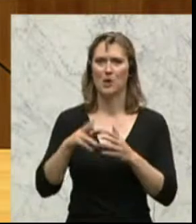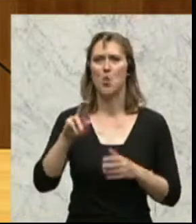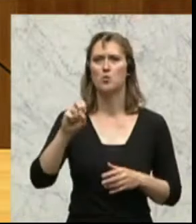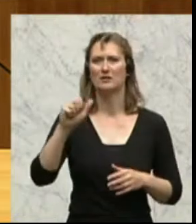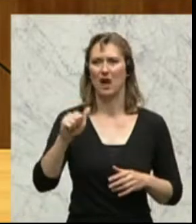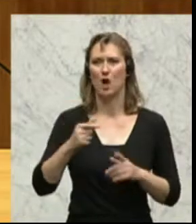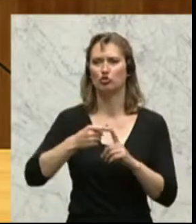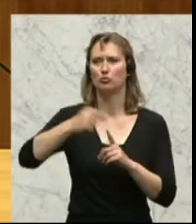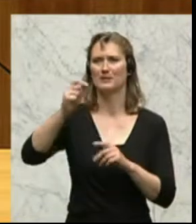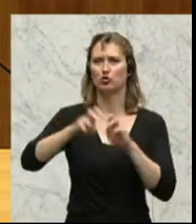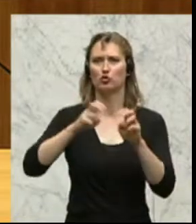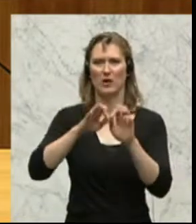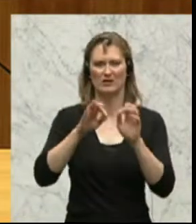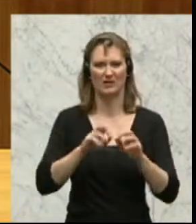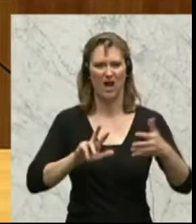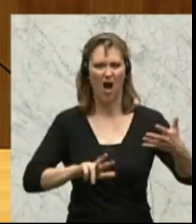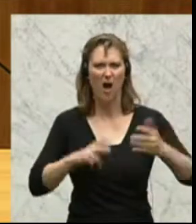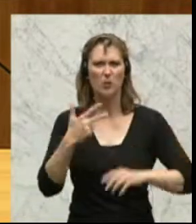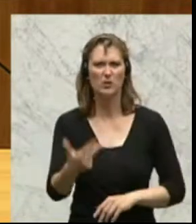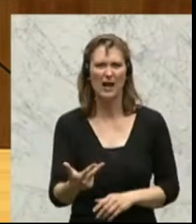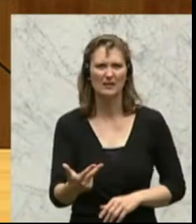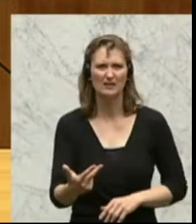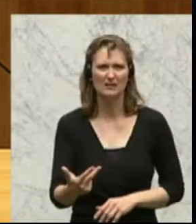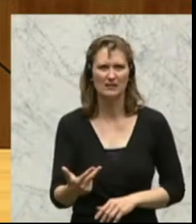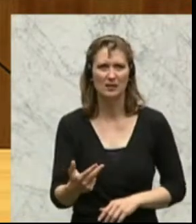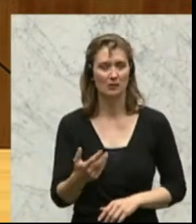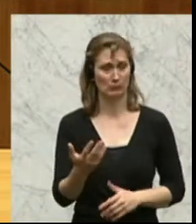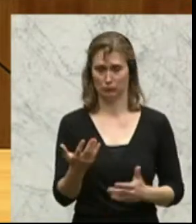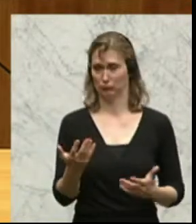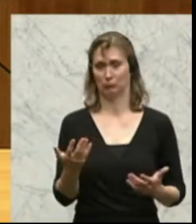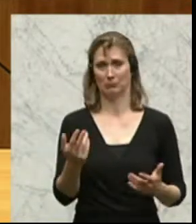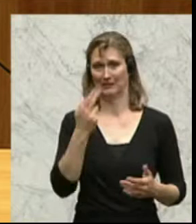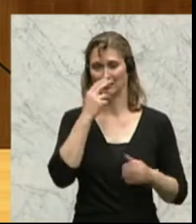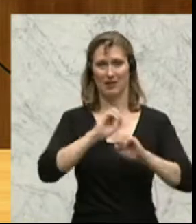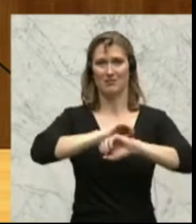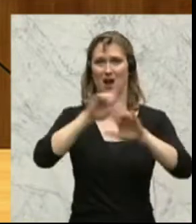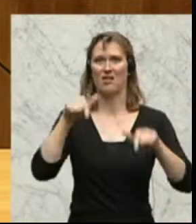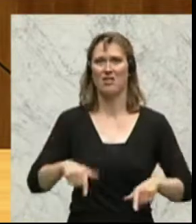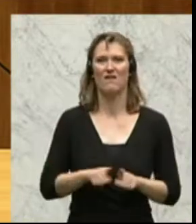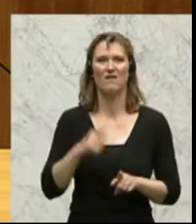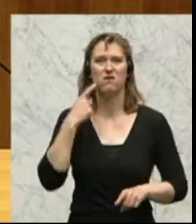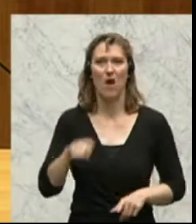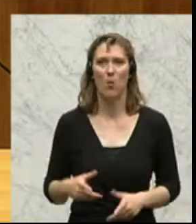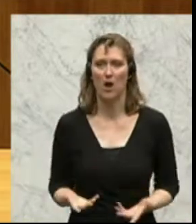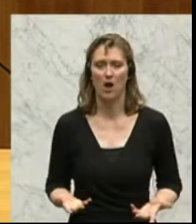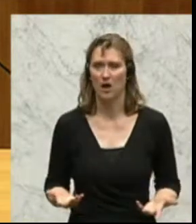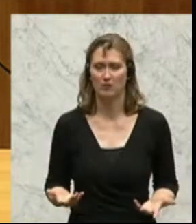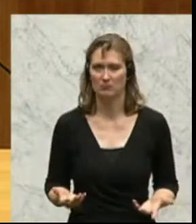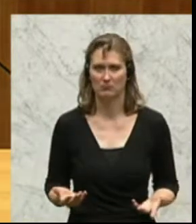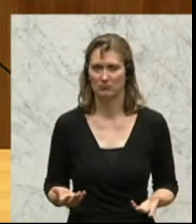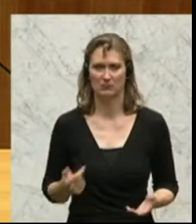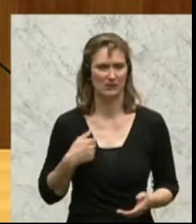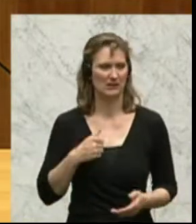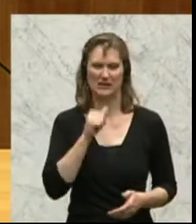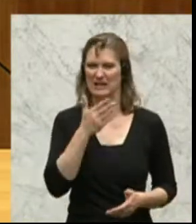bei 38% liegt, dann ist ganz klar etwas faul. Und da gebe ich, so ungern ich es